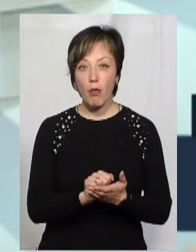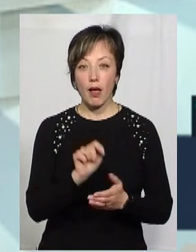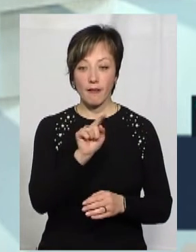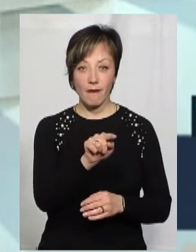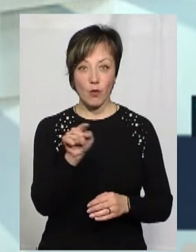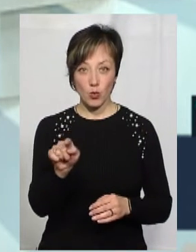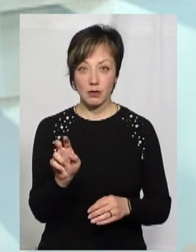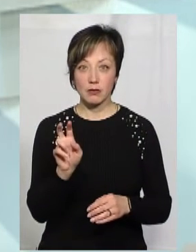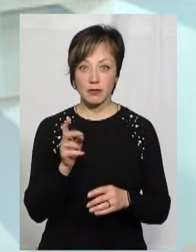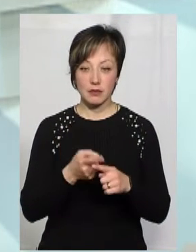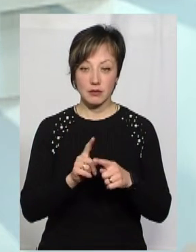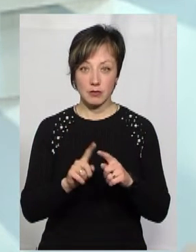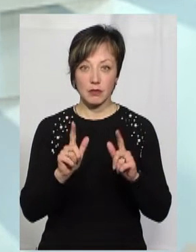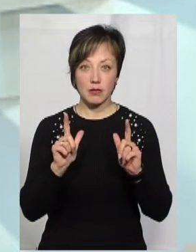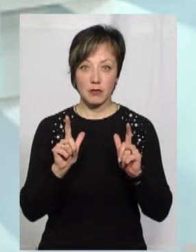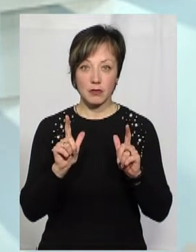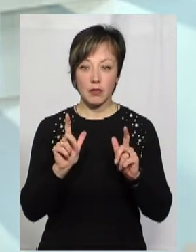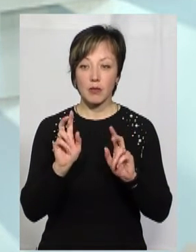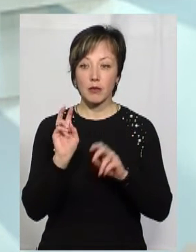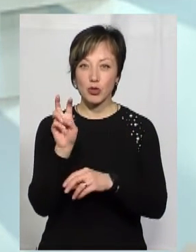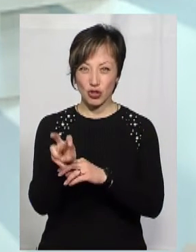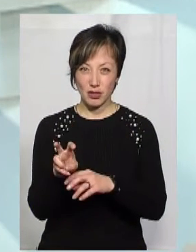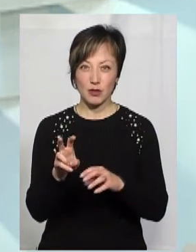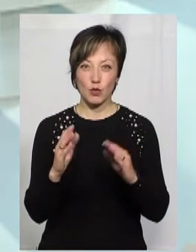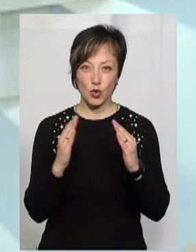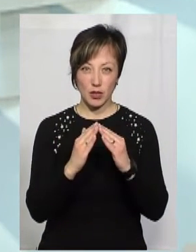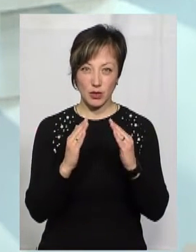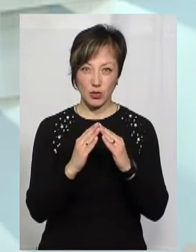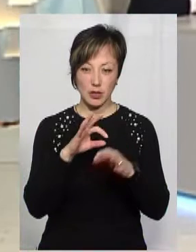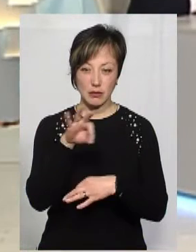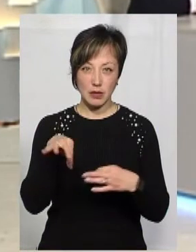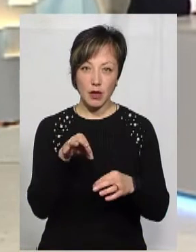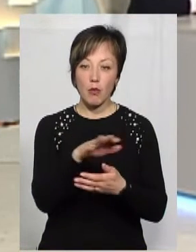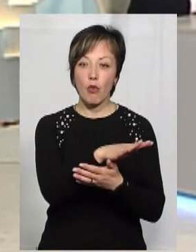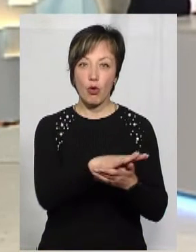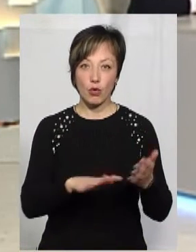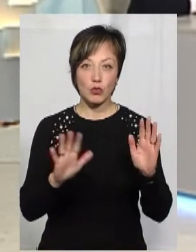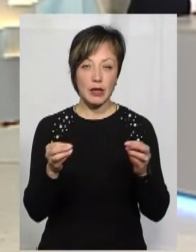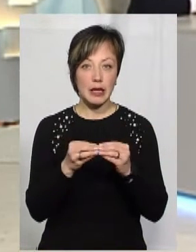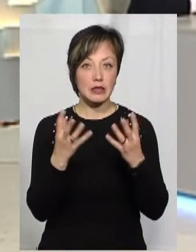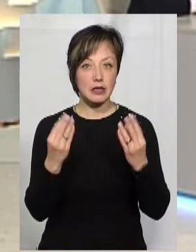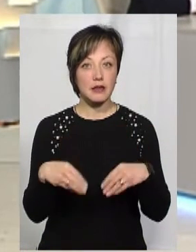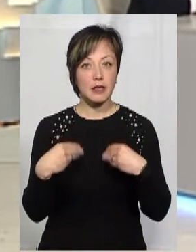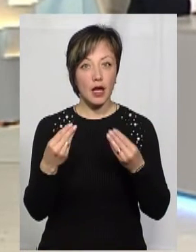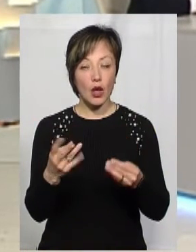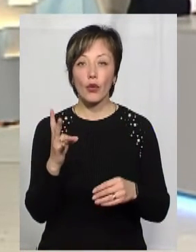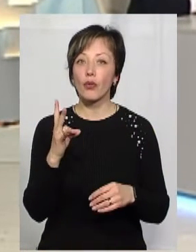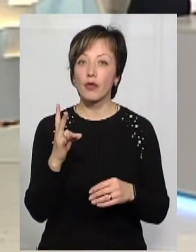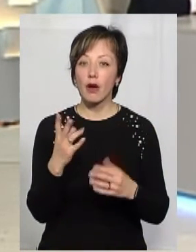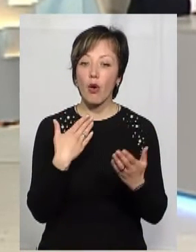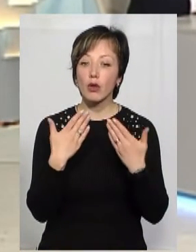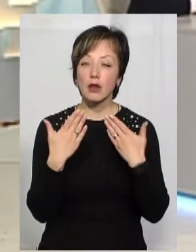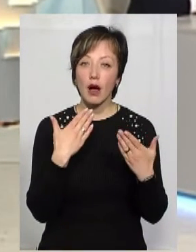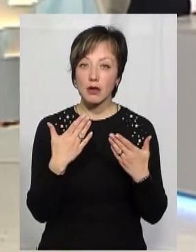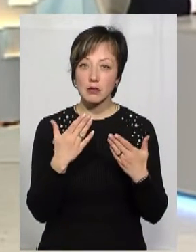вони пішли на ті контакти, вони також будуть продовжені, оскільки так тільки 10 днів дається на встановлення контакту з